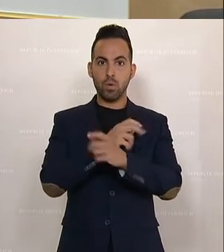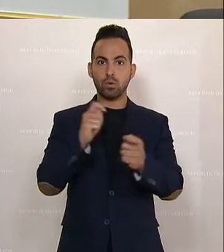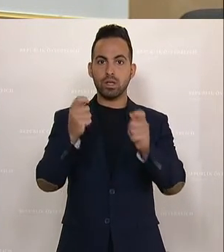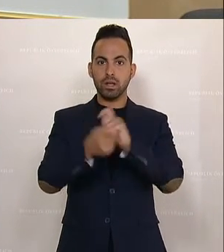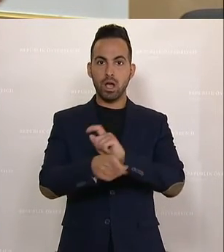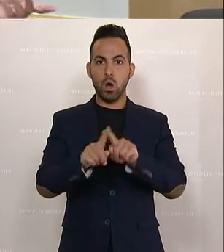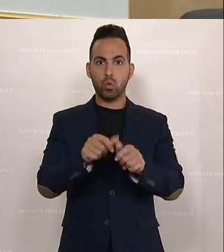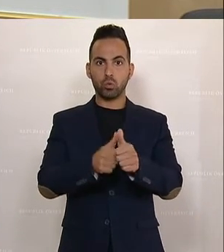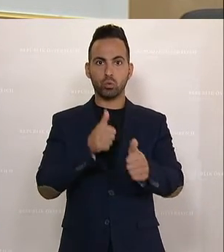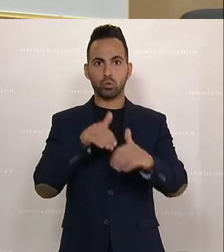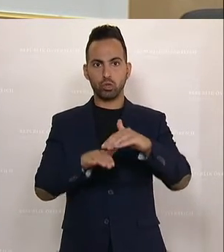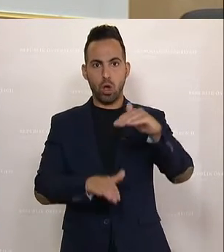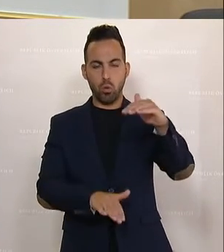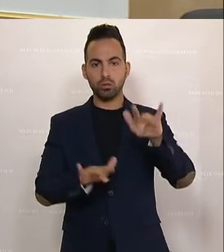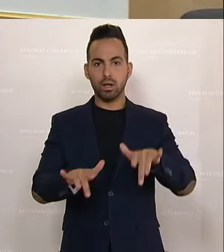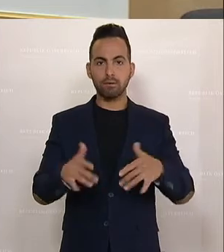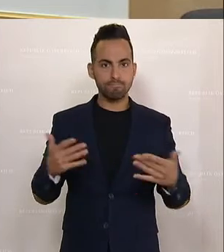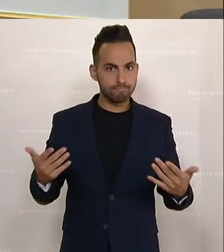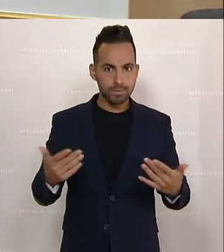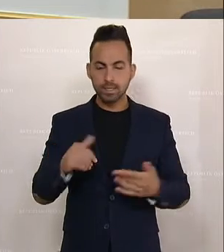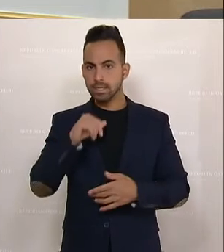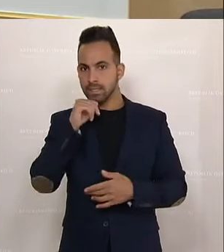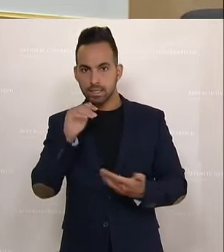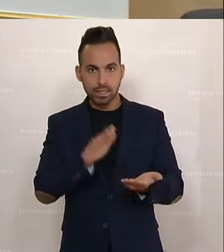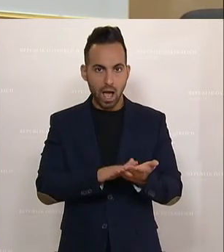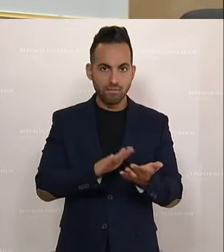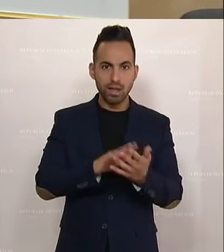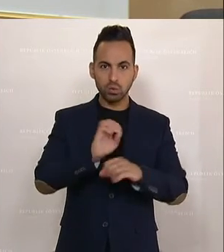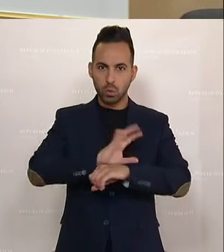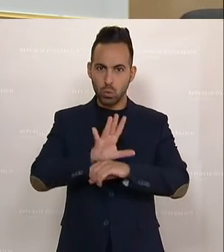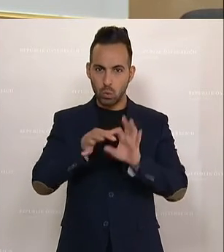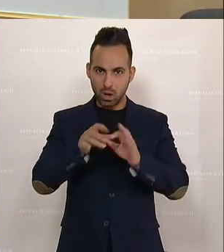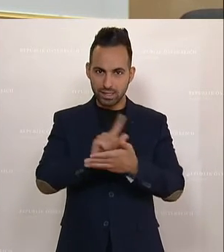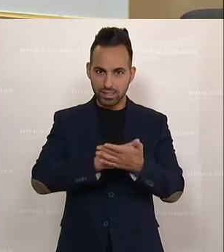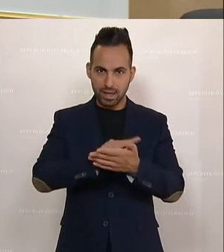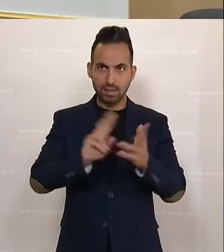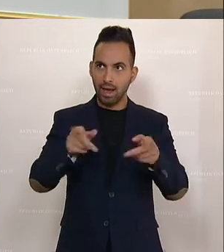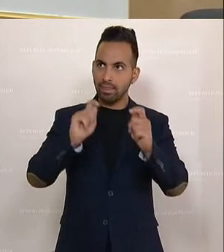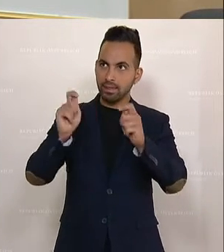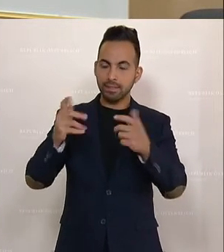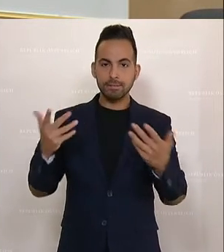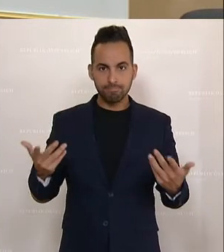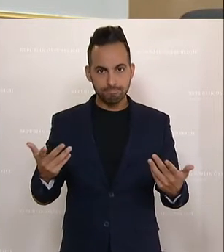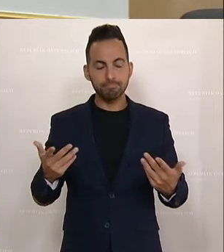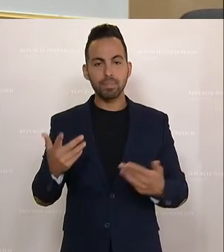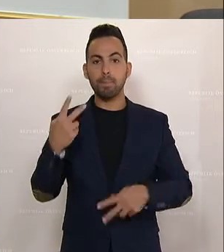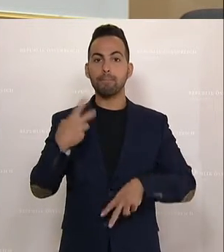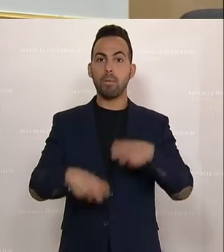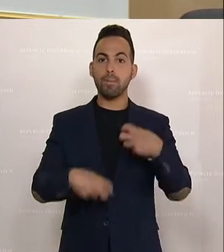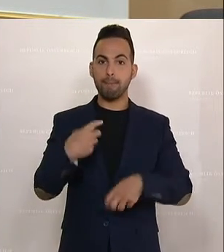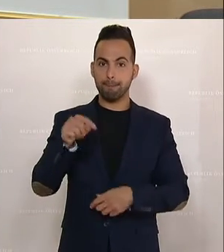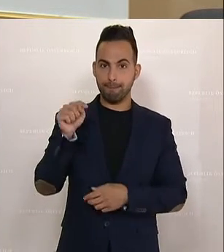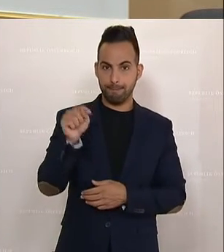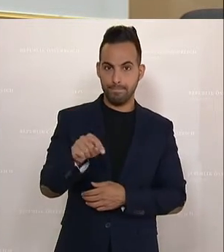einen Rückstau, der durch Nichtnachweise in der Corona-Zeit entstanden ist, ist das Problem